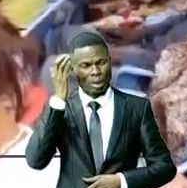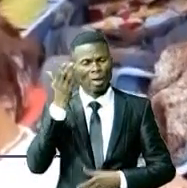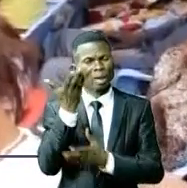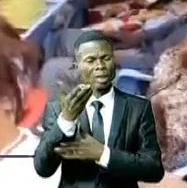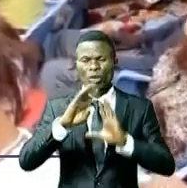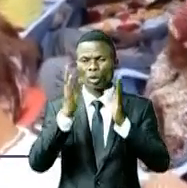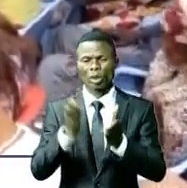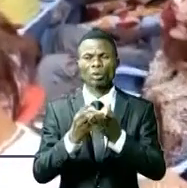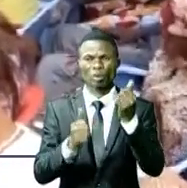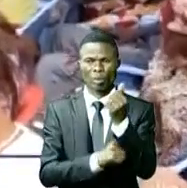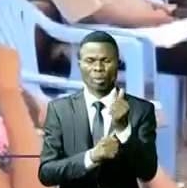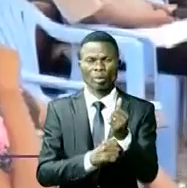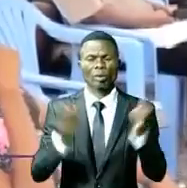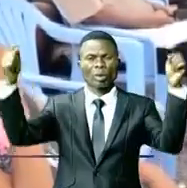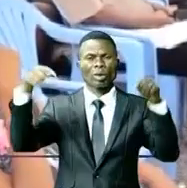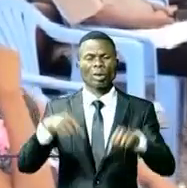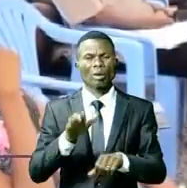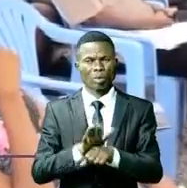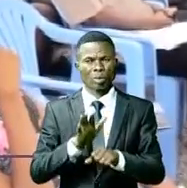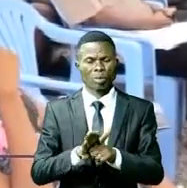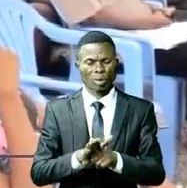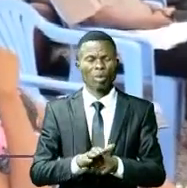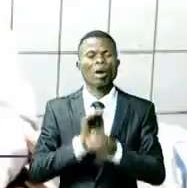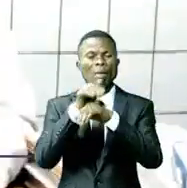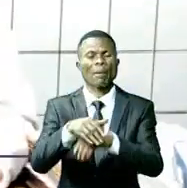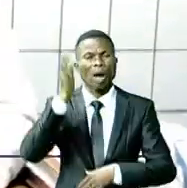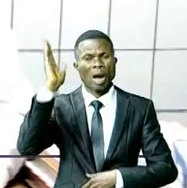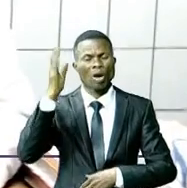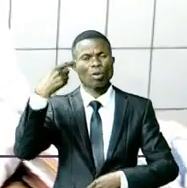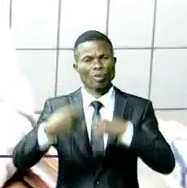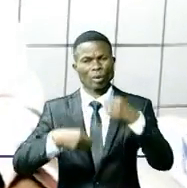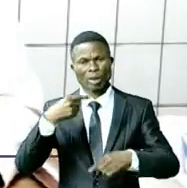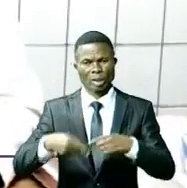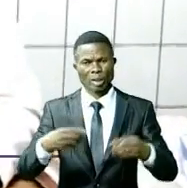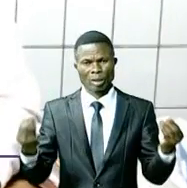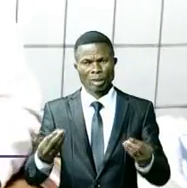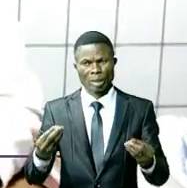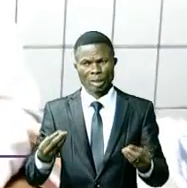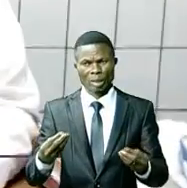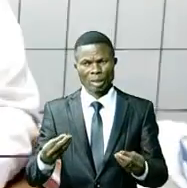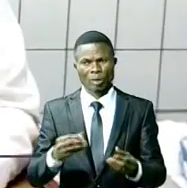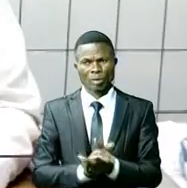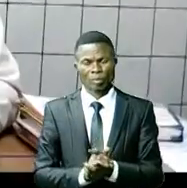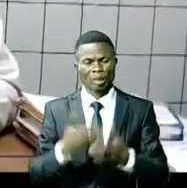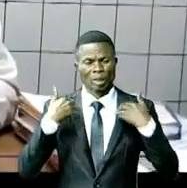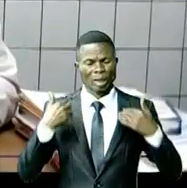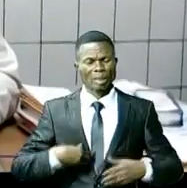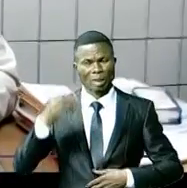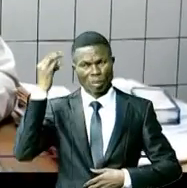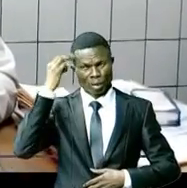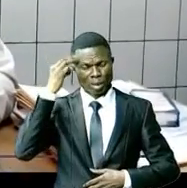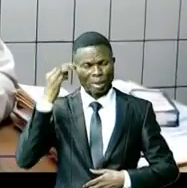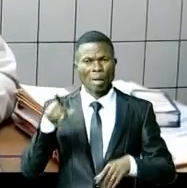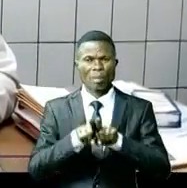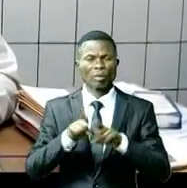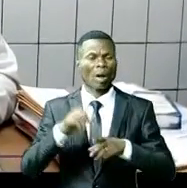la population à venir suivre cette conférence débat. On ne perd rien en apprenant. La santé mentale, c'est des